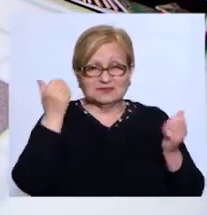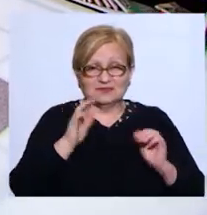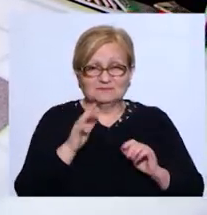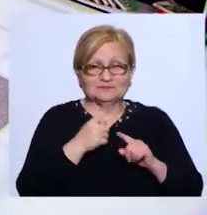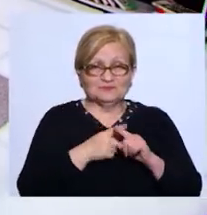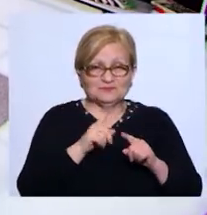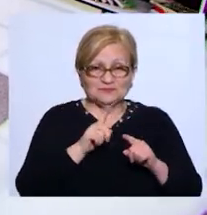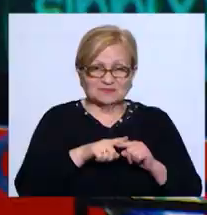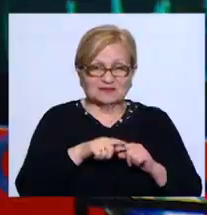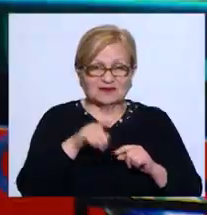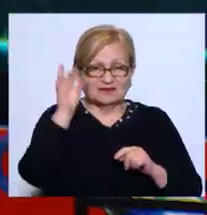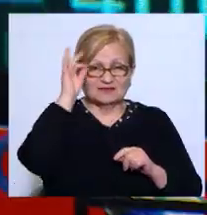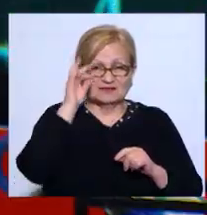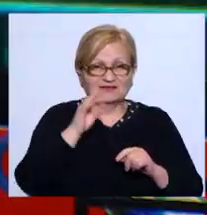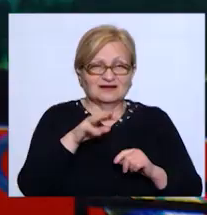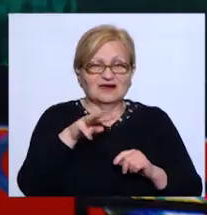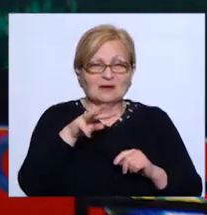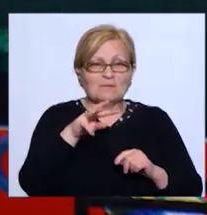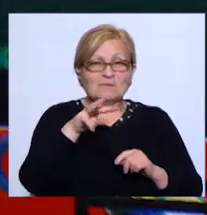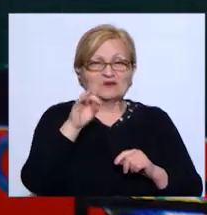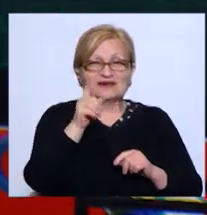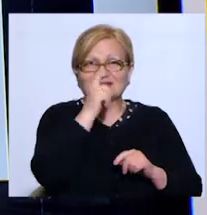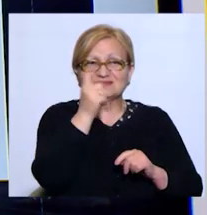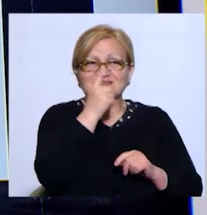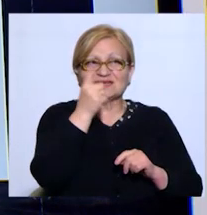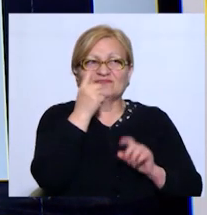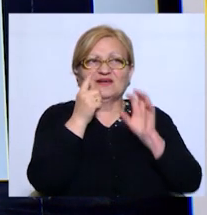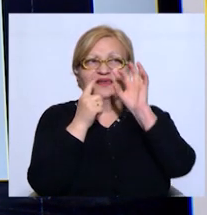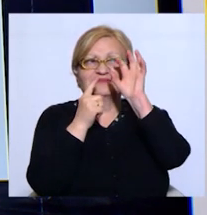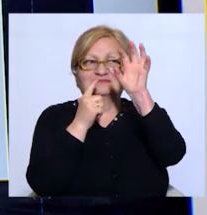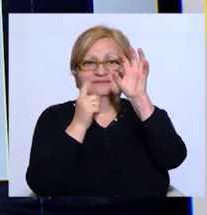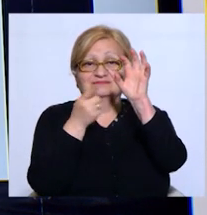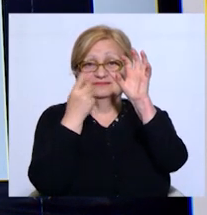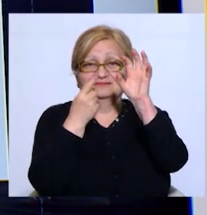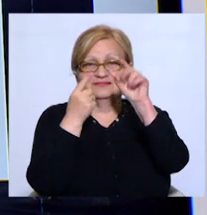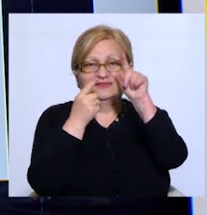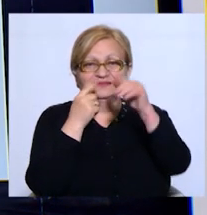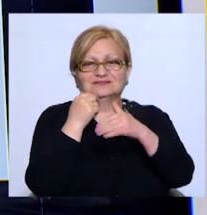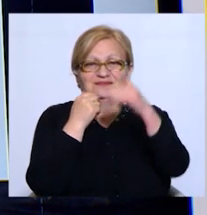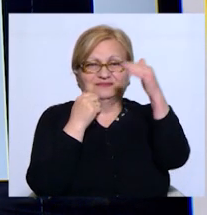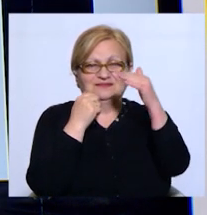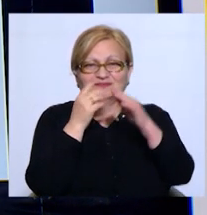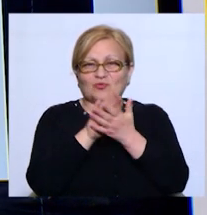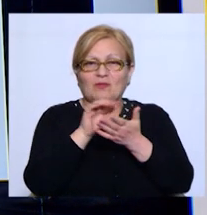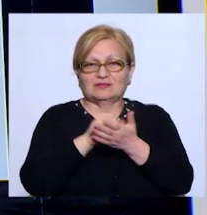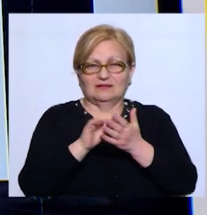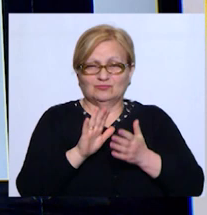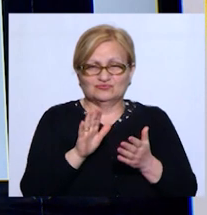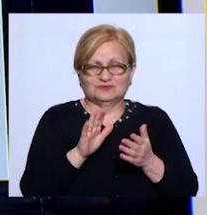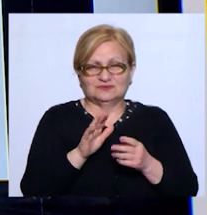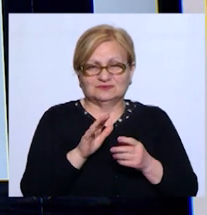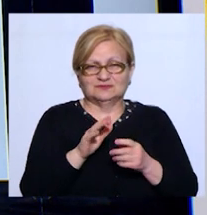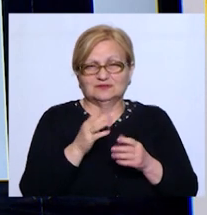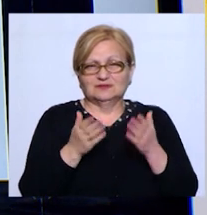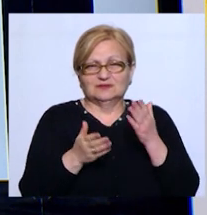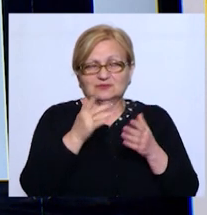იმ წუთში გაგახსენდებათ მრიცხველი, რომელიც ზემოთ კიდია. ზემოთ არის, რომ არ გაფუჭდეს, ხომ?